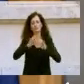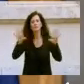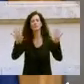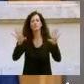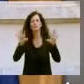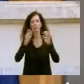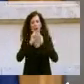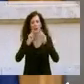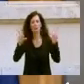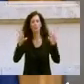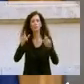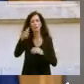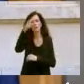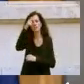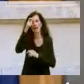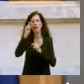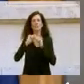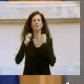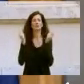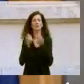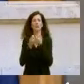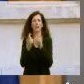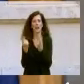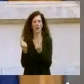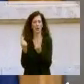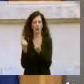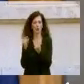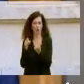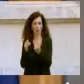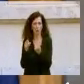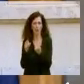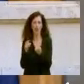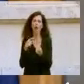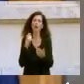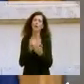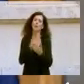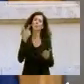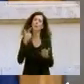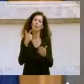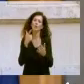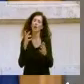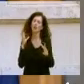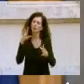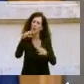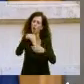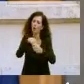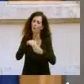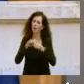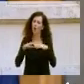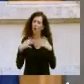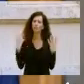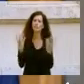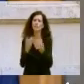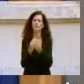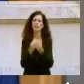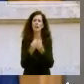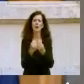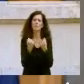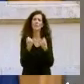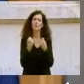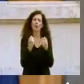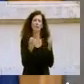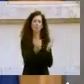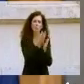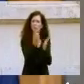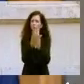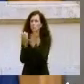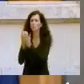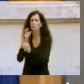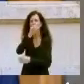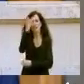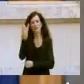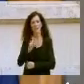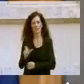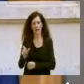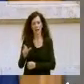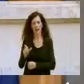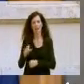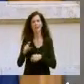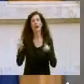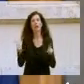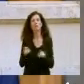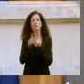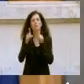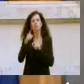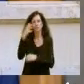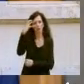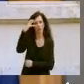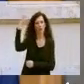e in modo anche da coinvolgere tutte le forze produttive del paese e come vede il governo